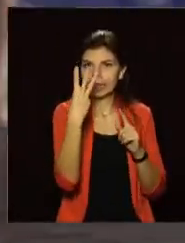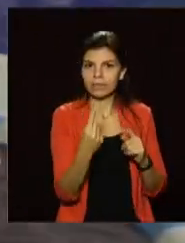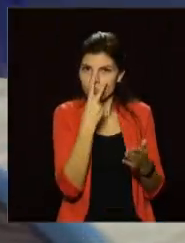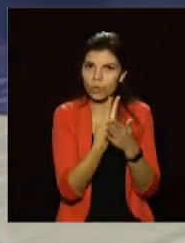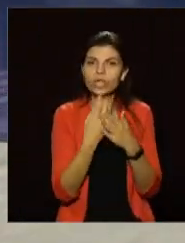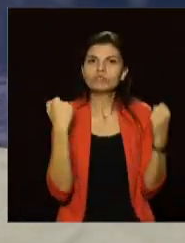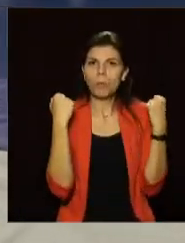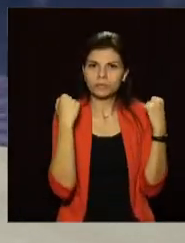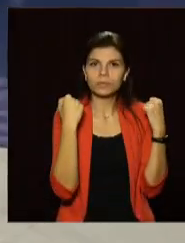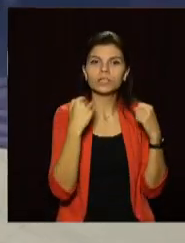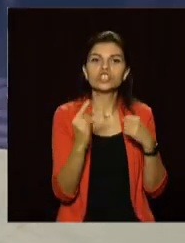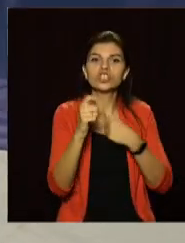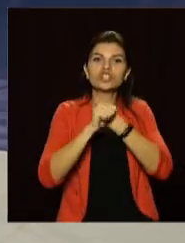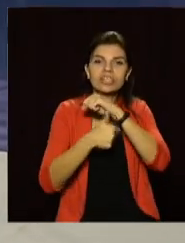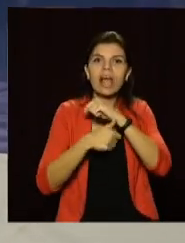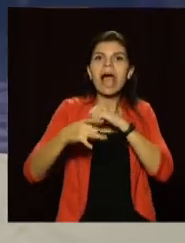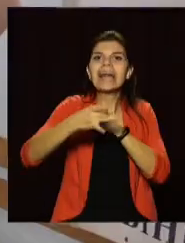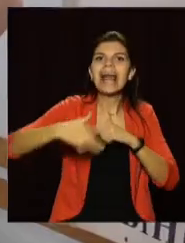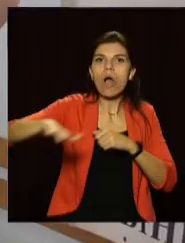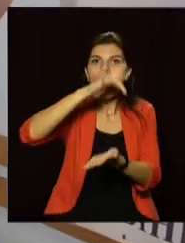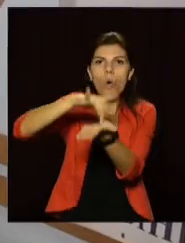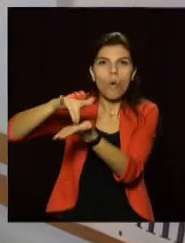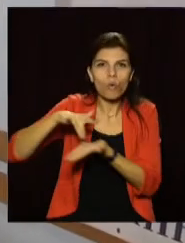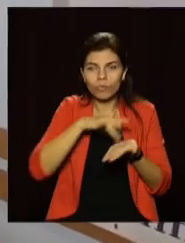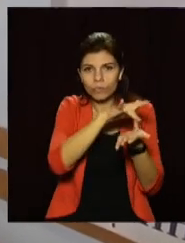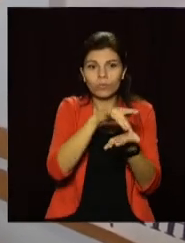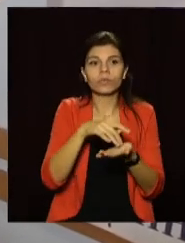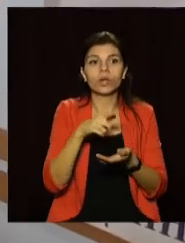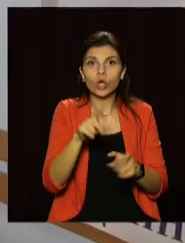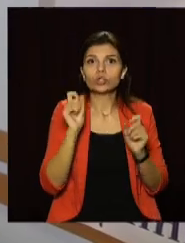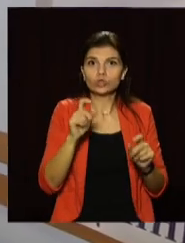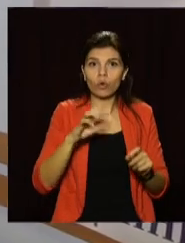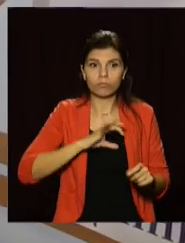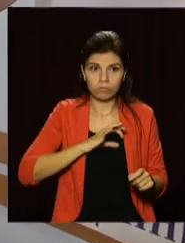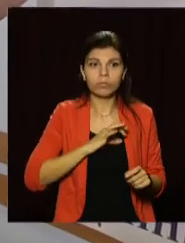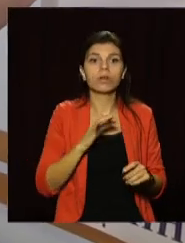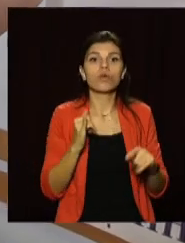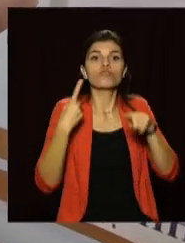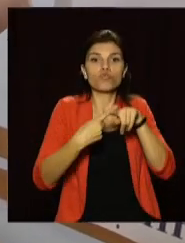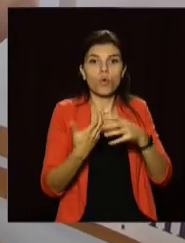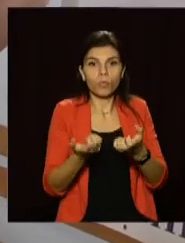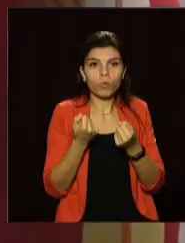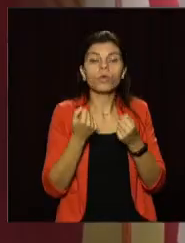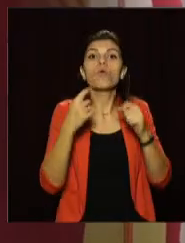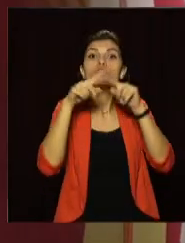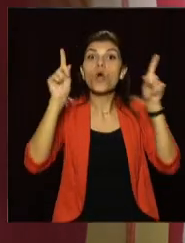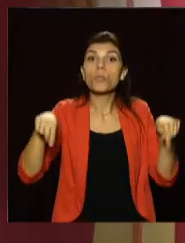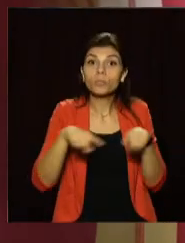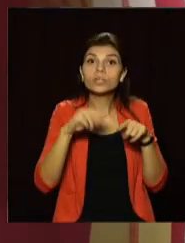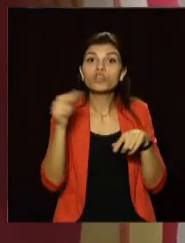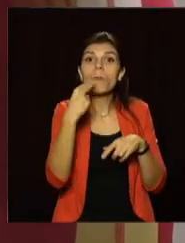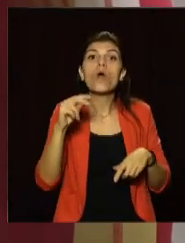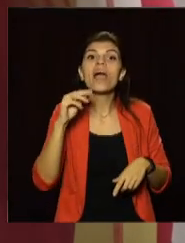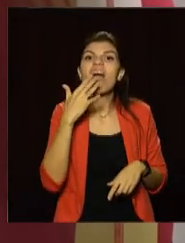демонстрували спортсмени із 16 регіонів. Борці, на рахунку яких золото змагань, додатково отримали путівку на чемпіонат